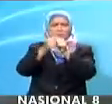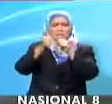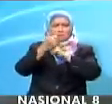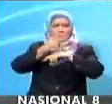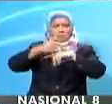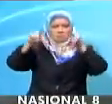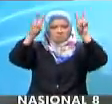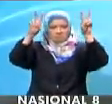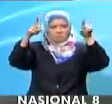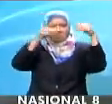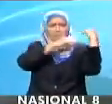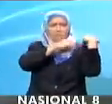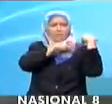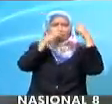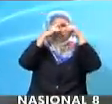Induk Bola Sepak negara itu.